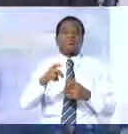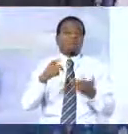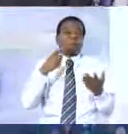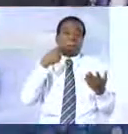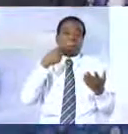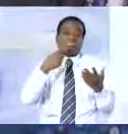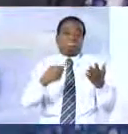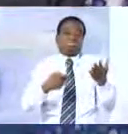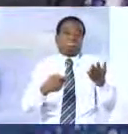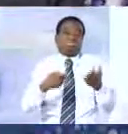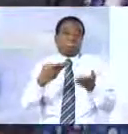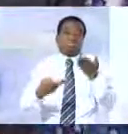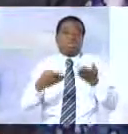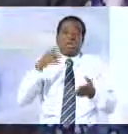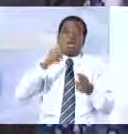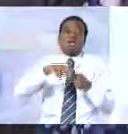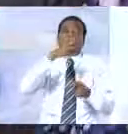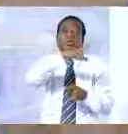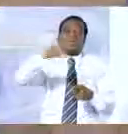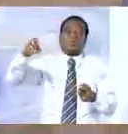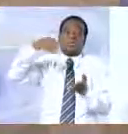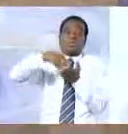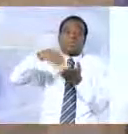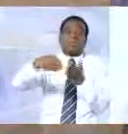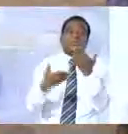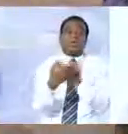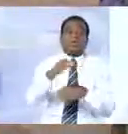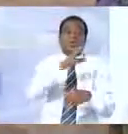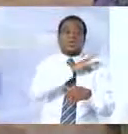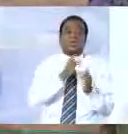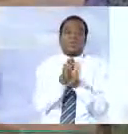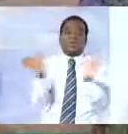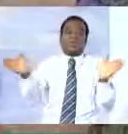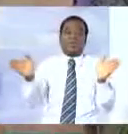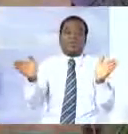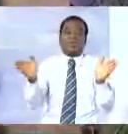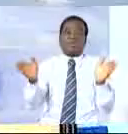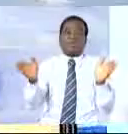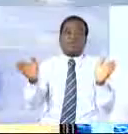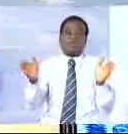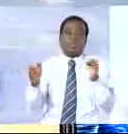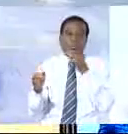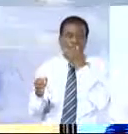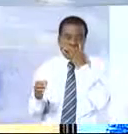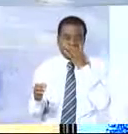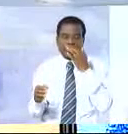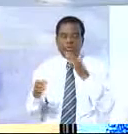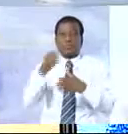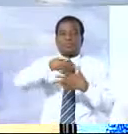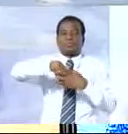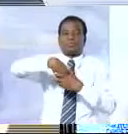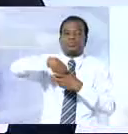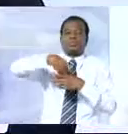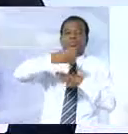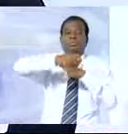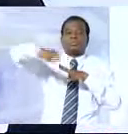plus de 300 millions de francs CFA par le Conseil général de San Pedro. À l'étranger,